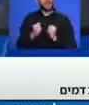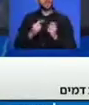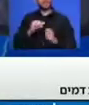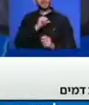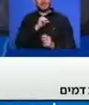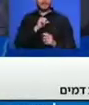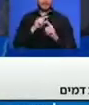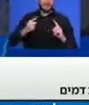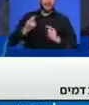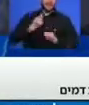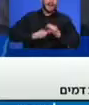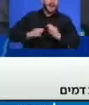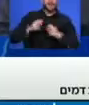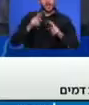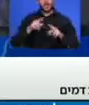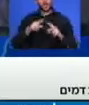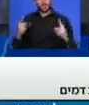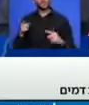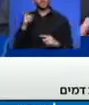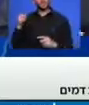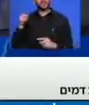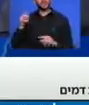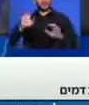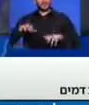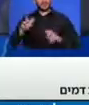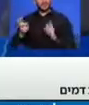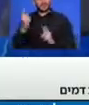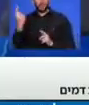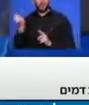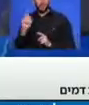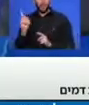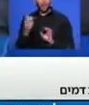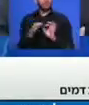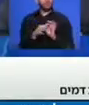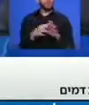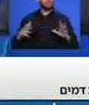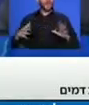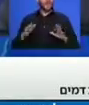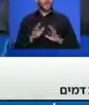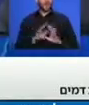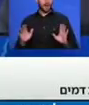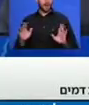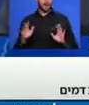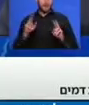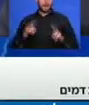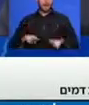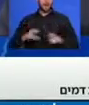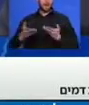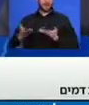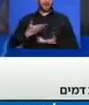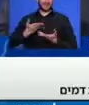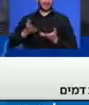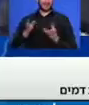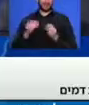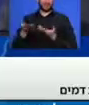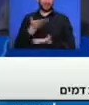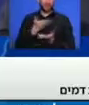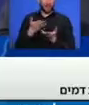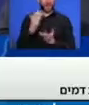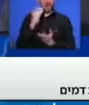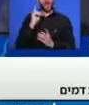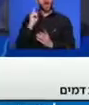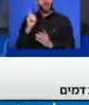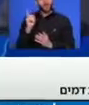אחרים, כלכליים ואחרים. ואוברדור נכנס, הוא לא מנתק לחלוטין את יחסי השיתוף הפעולה, אבל הוא